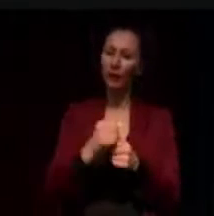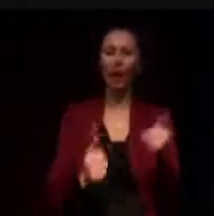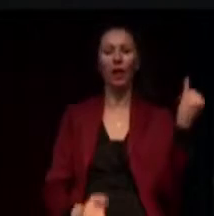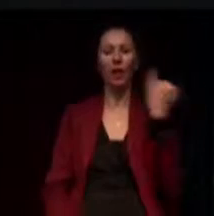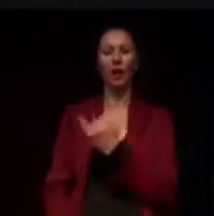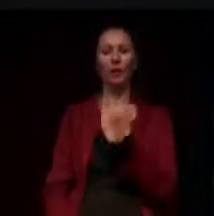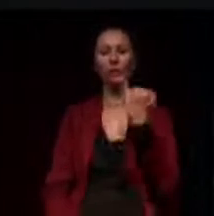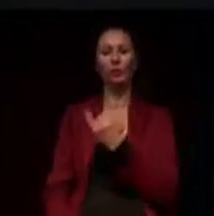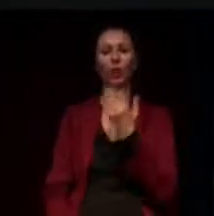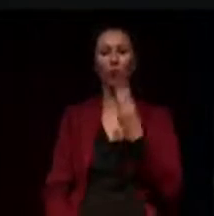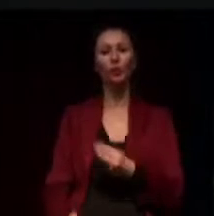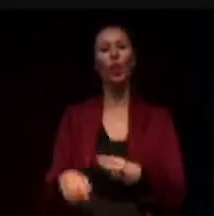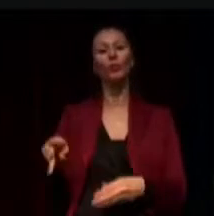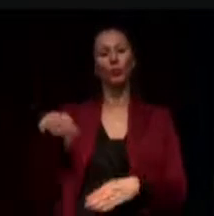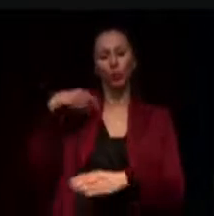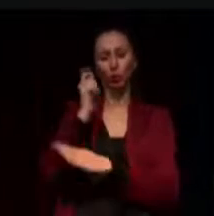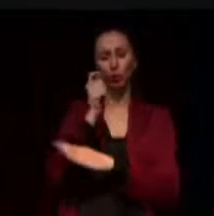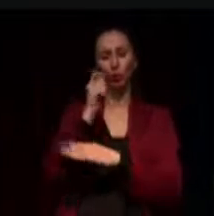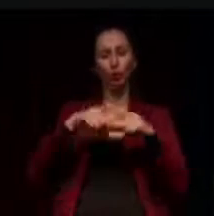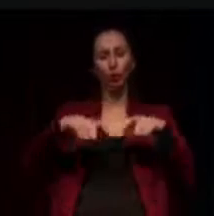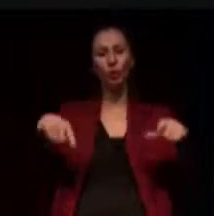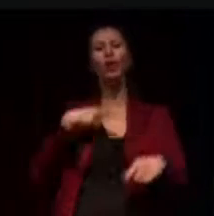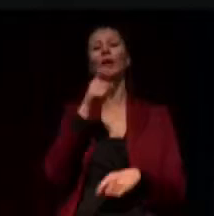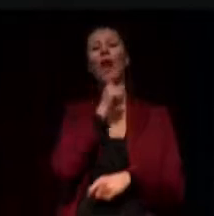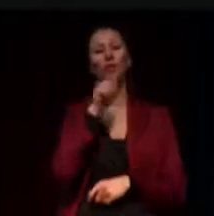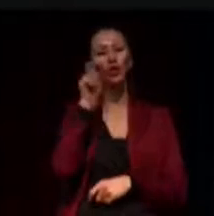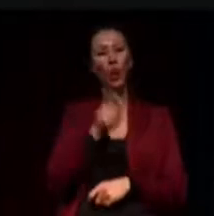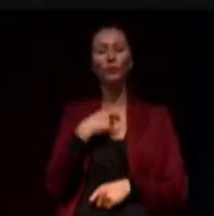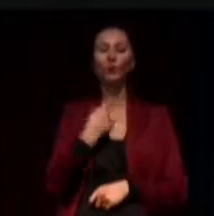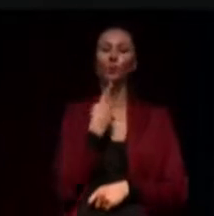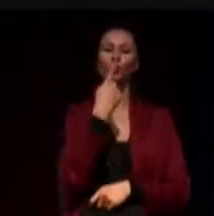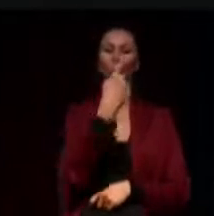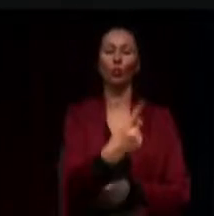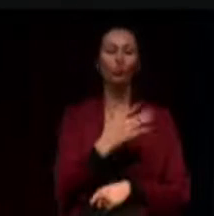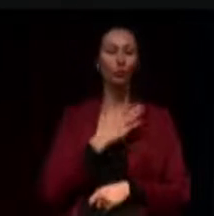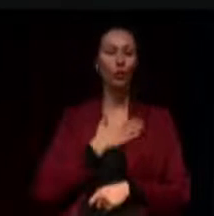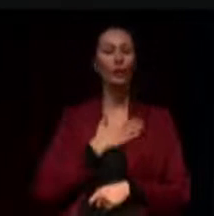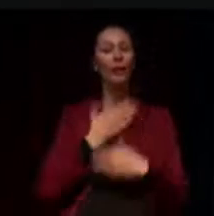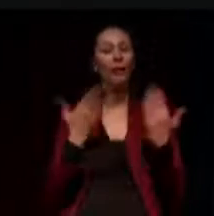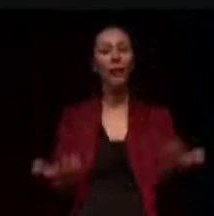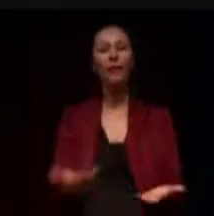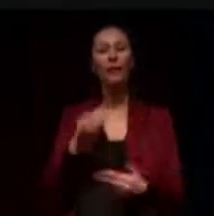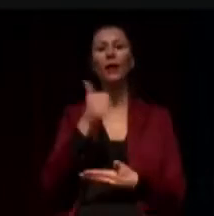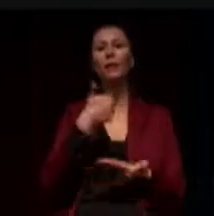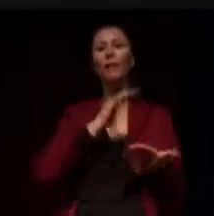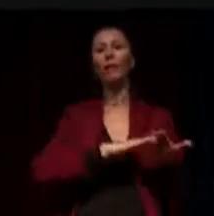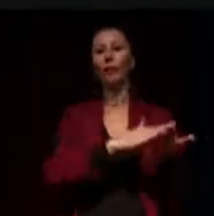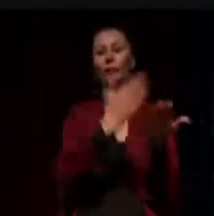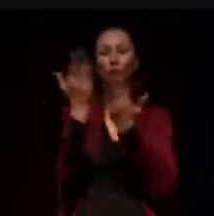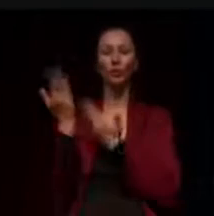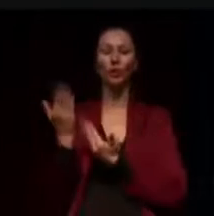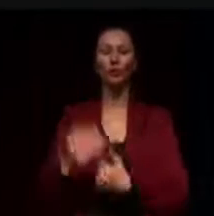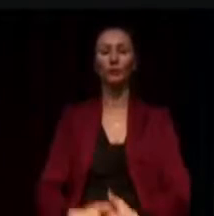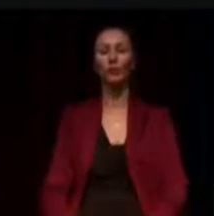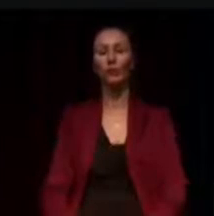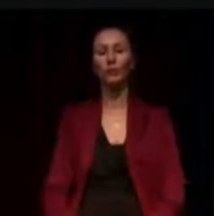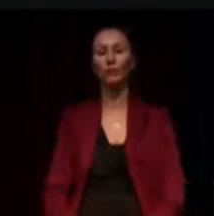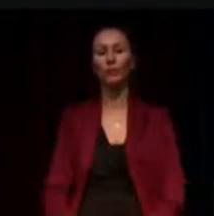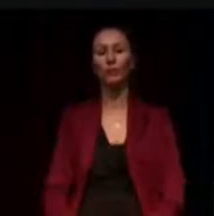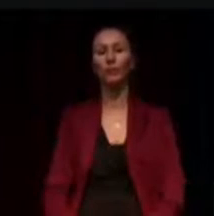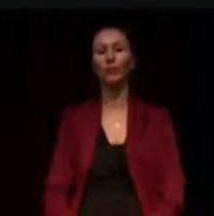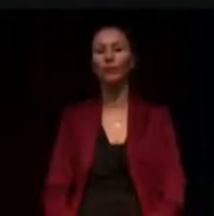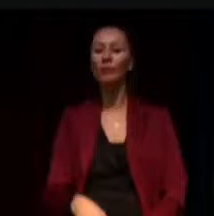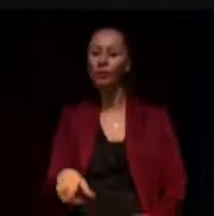eleştireceğiz. Yine bu kürsülere çıkıp yanlış yaptığınızı söyleyeceğiz. Evet kıymetli arkadaşlar.